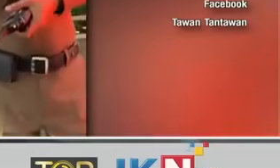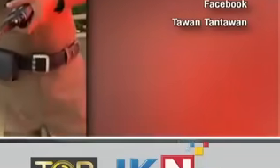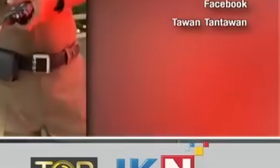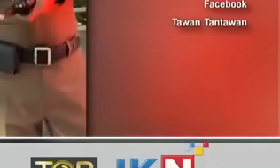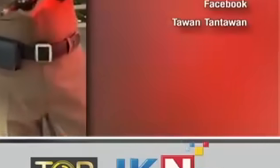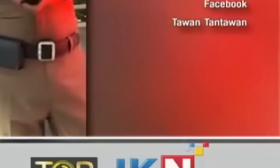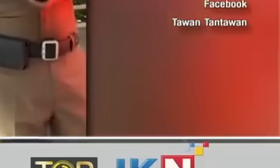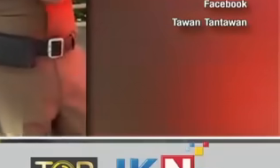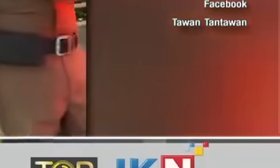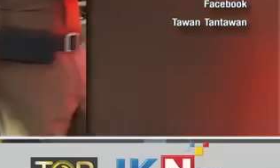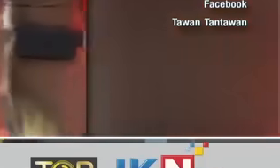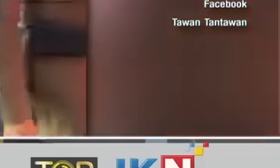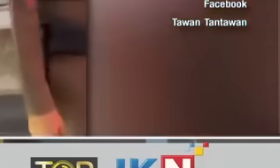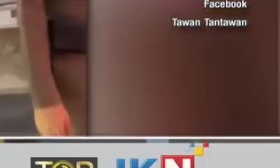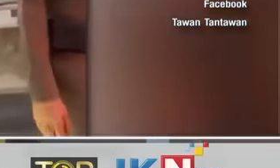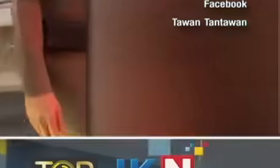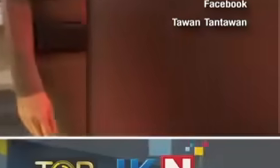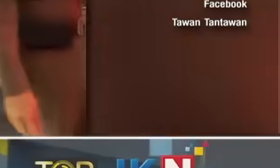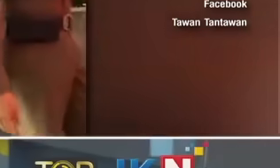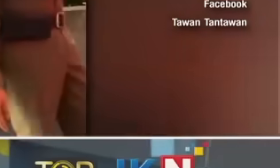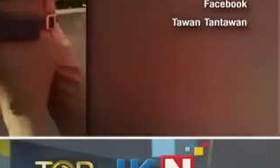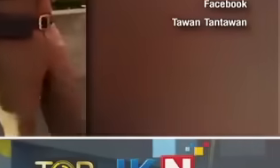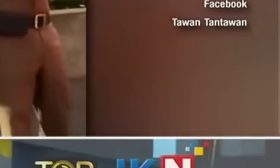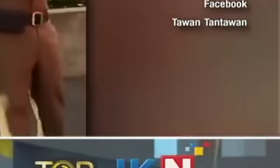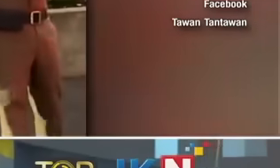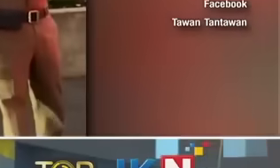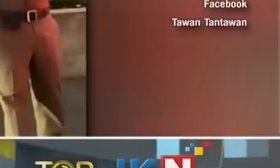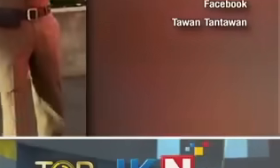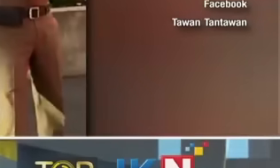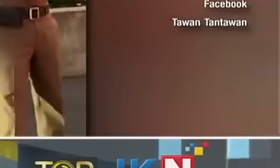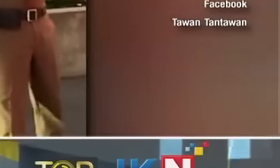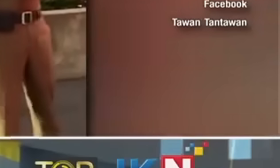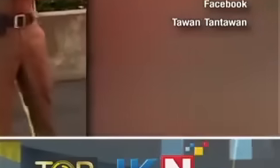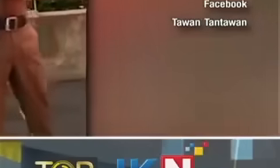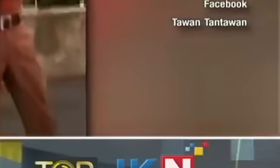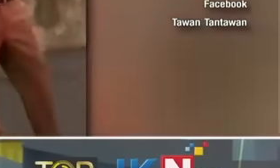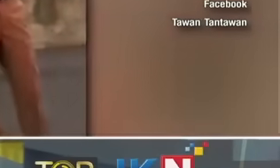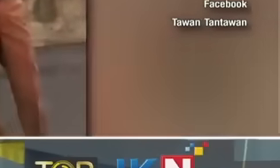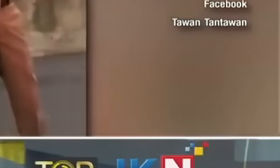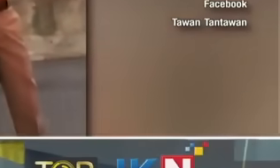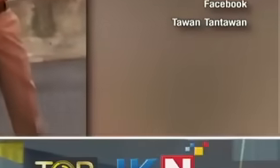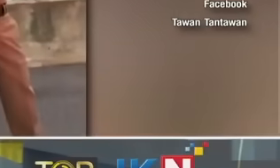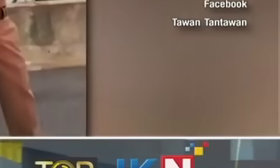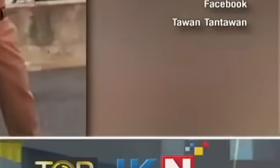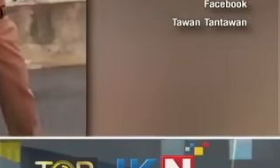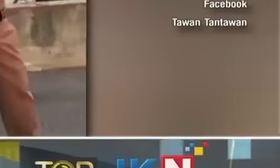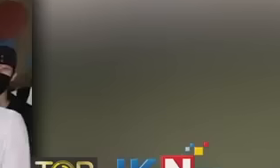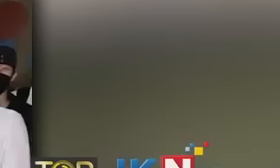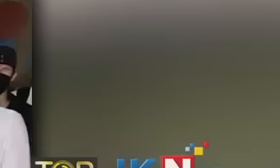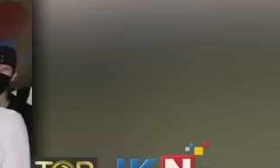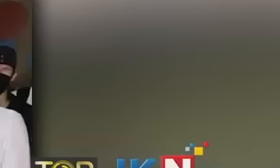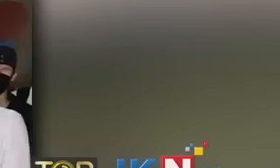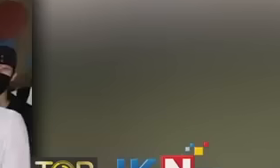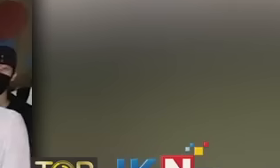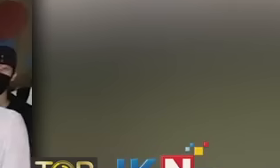ธวัฒน์นะทั้งช่อนะทั้งสสเจี๊ยบถือช่อทานตะวันนะ